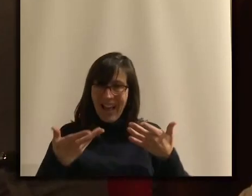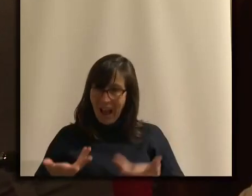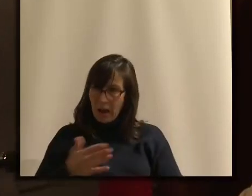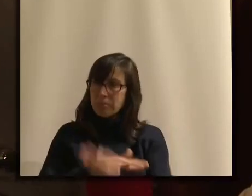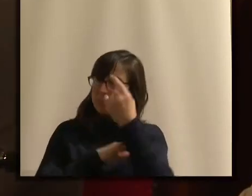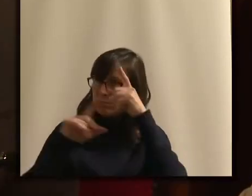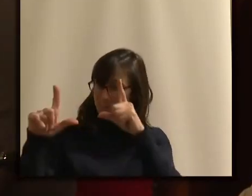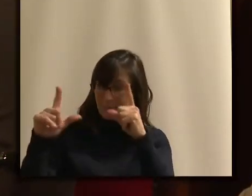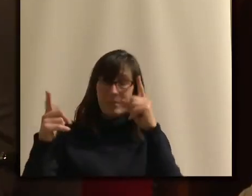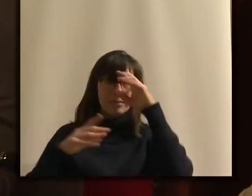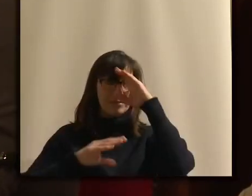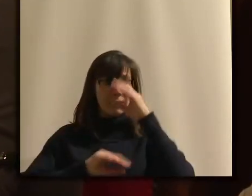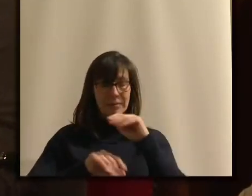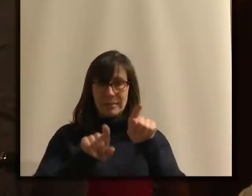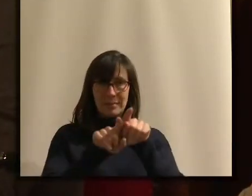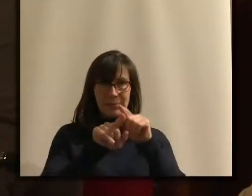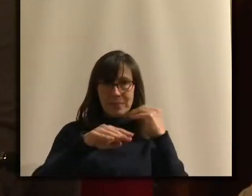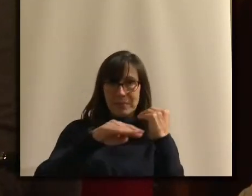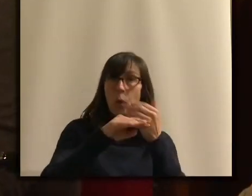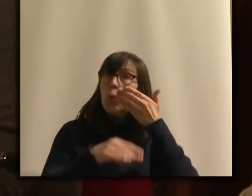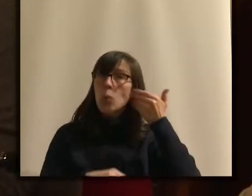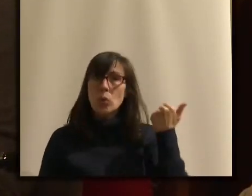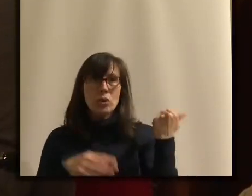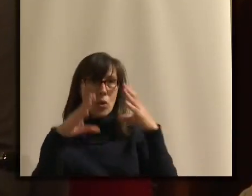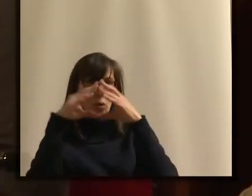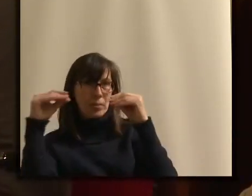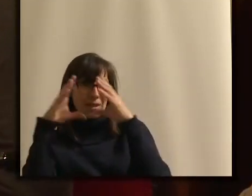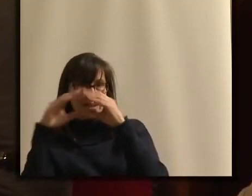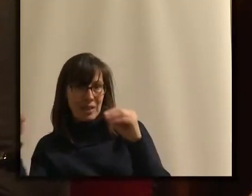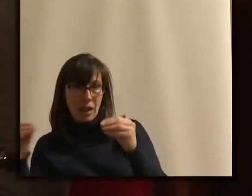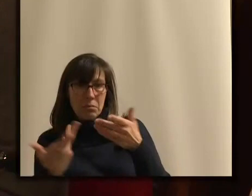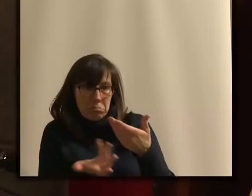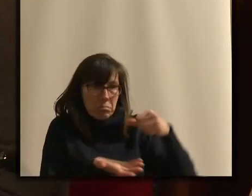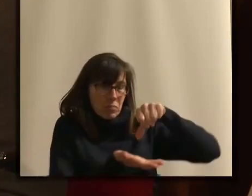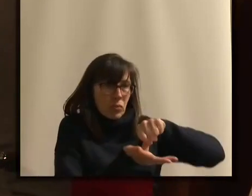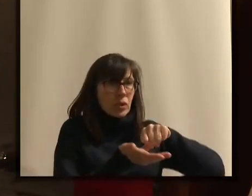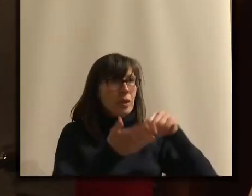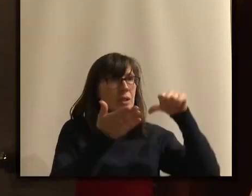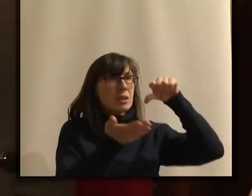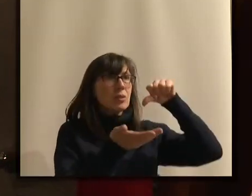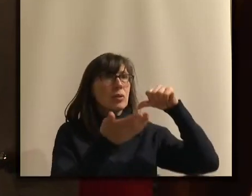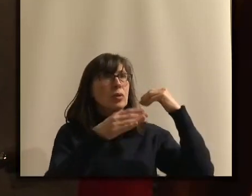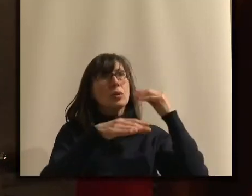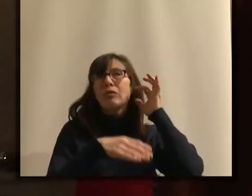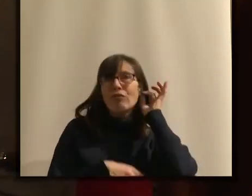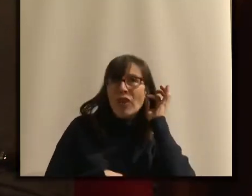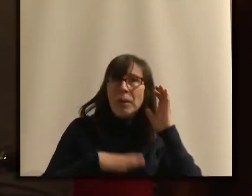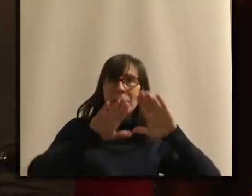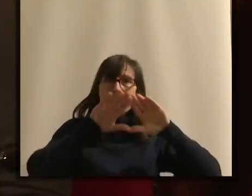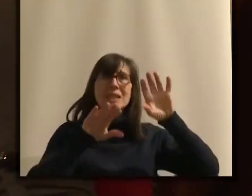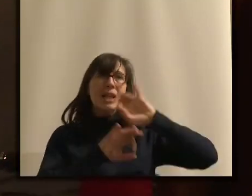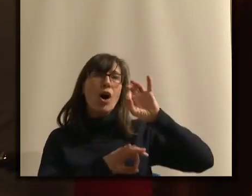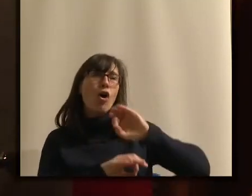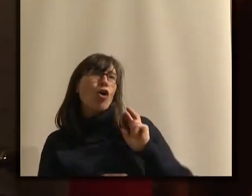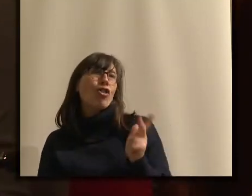totalment equiparable, enorgullir-se d'una ciutat universitària i enorgullir-se d'una ciutat feminista i en plor dels drets LGTBI+.